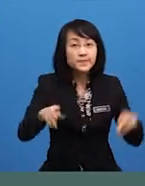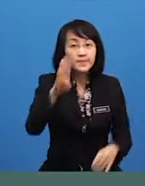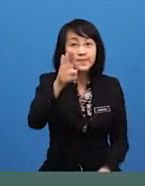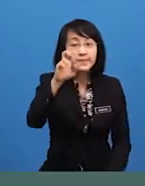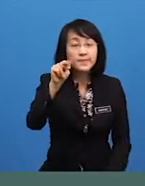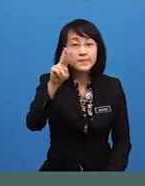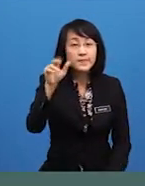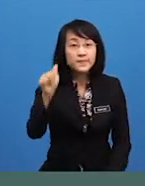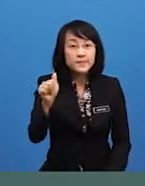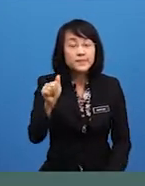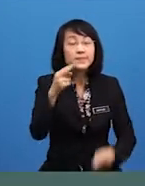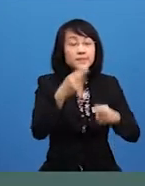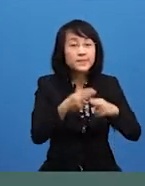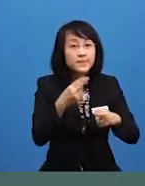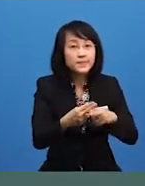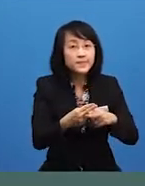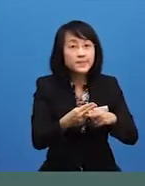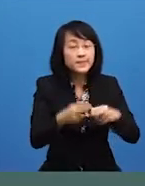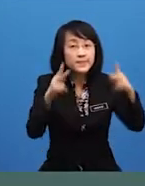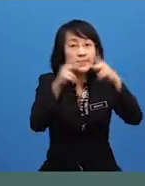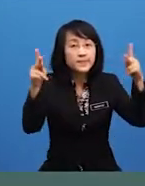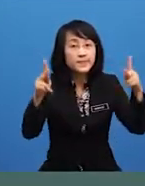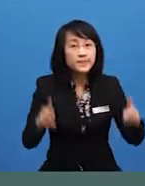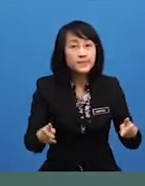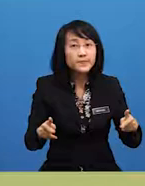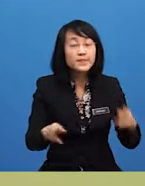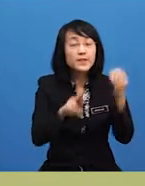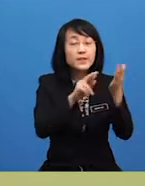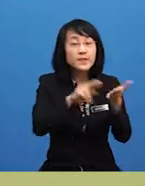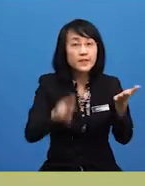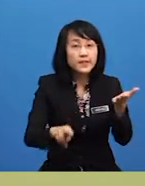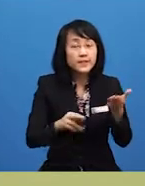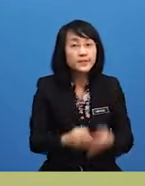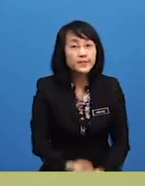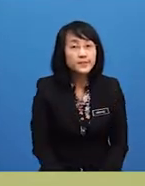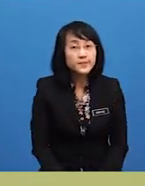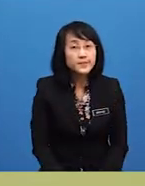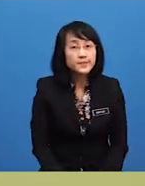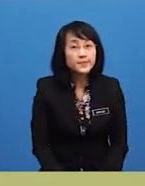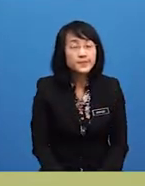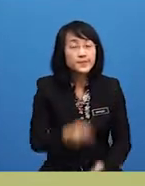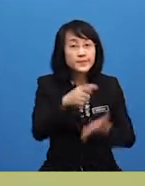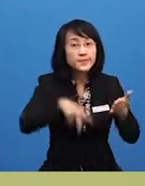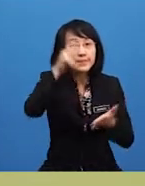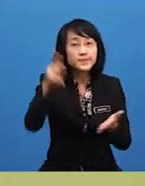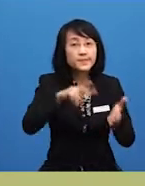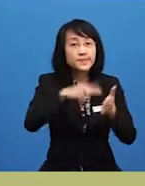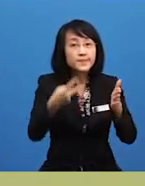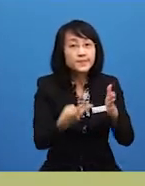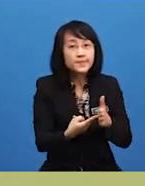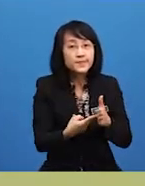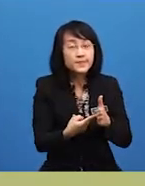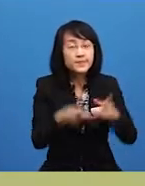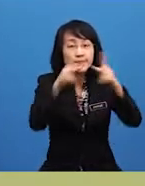benua yang dikenali sebagai Pentas Sunda. Murid-murid, apakah yang dimaksudkan dengan